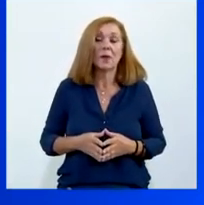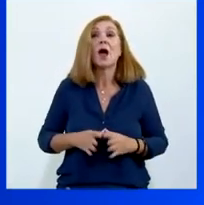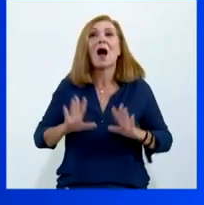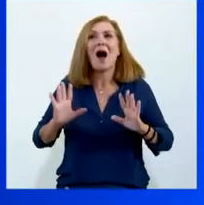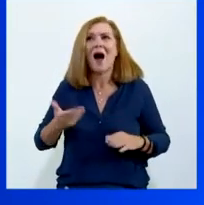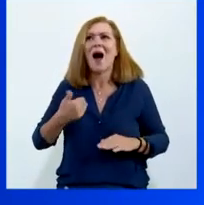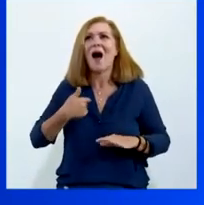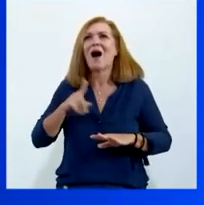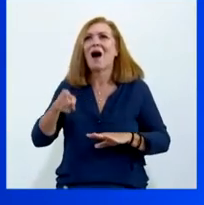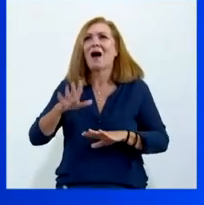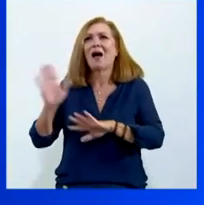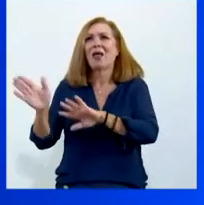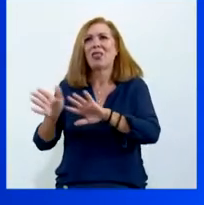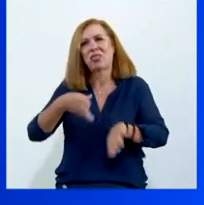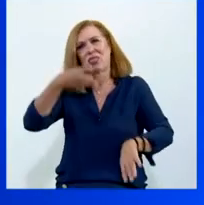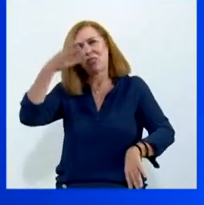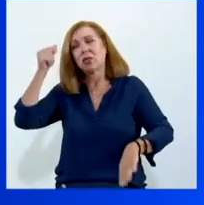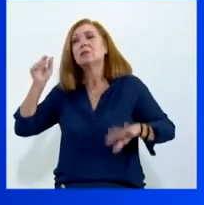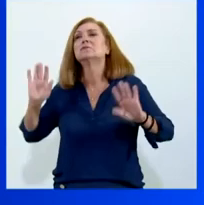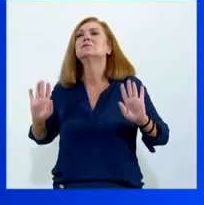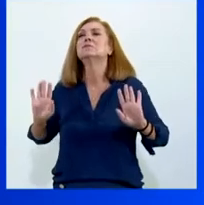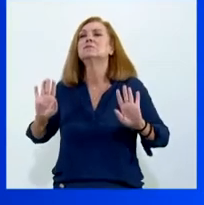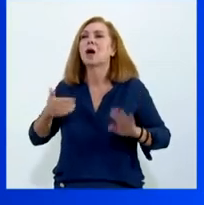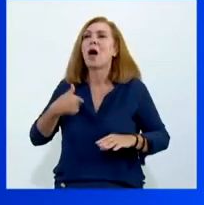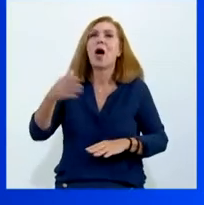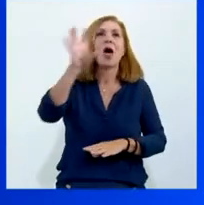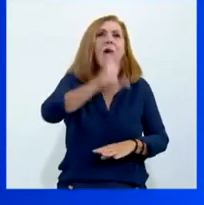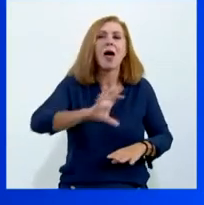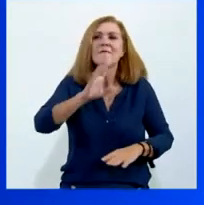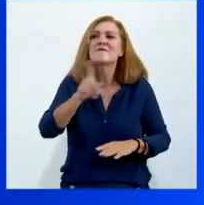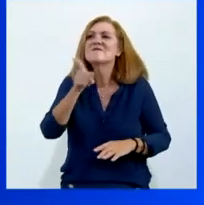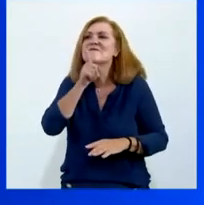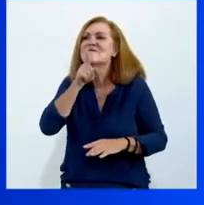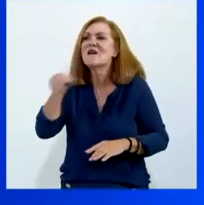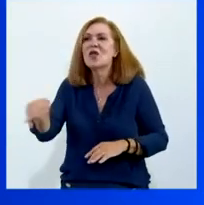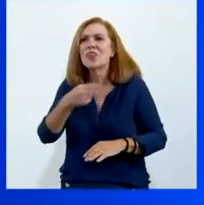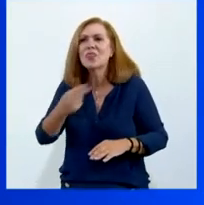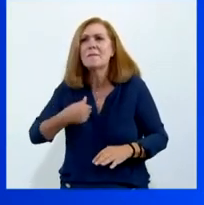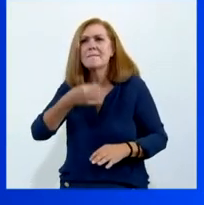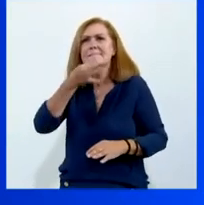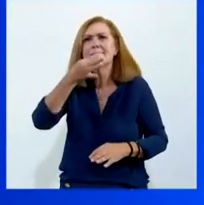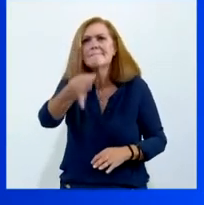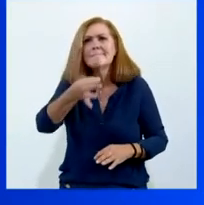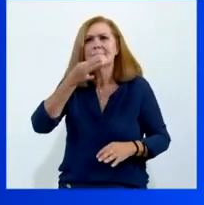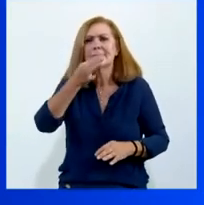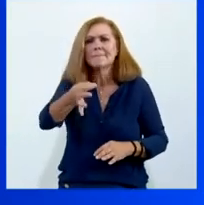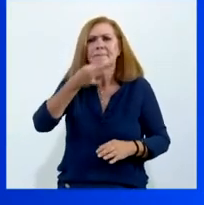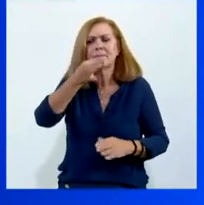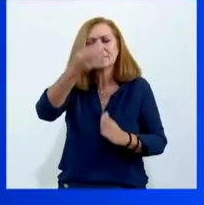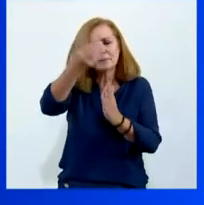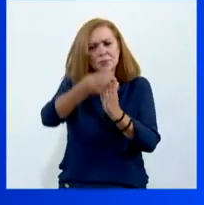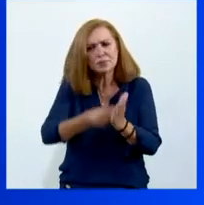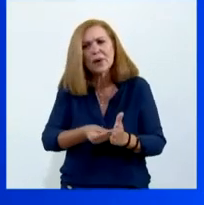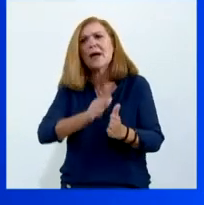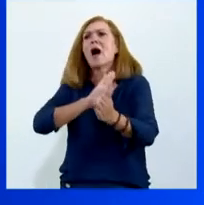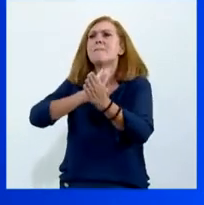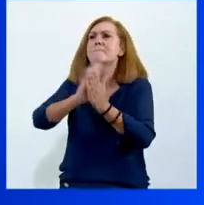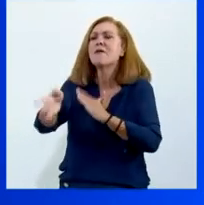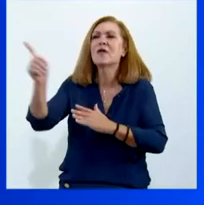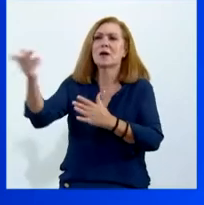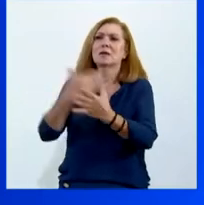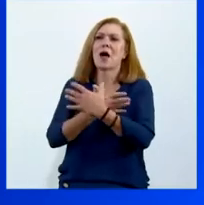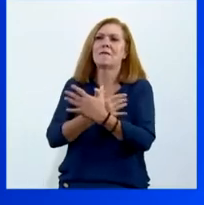αυτό σε ευρωπαϊκό επίπεδο και απευθείας στον Πρωθυπουργό Ράμα